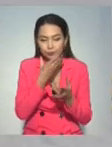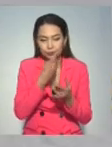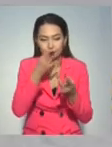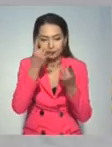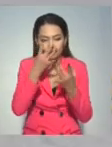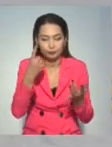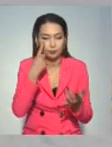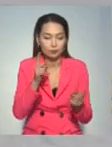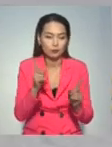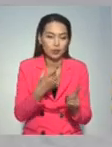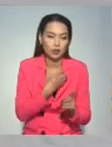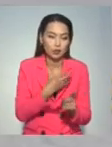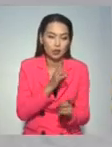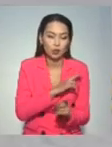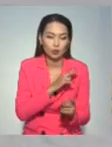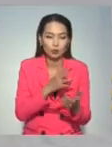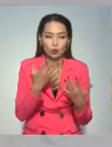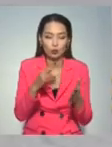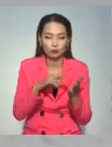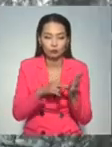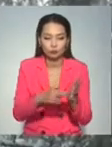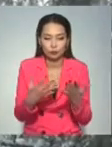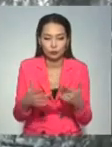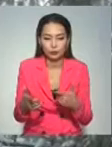заверили, необходимые работы уже запланированы.